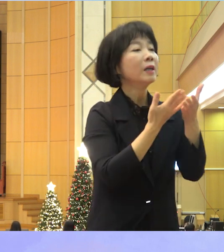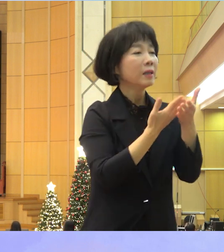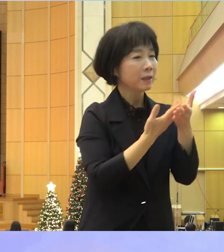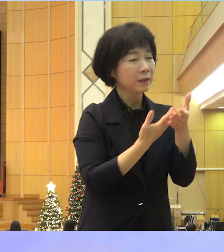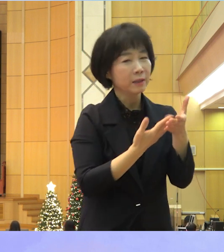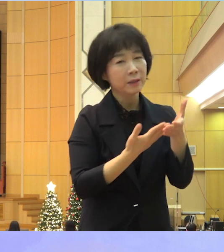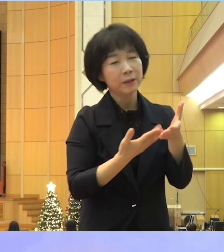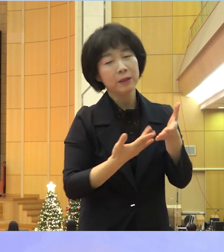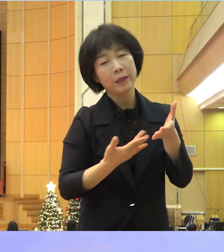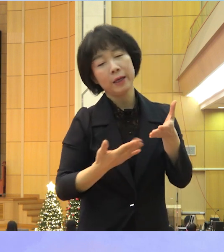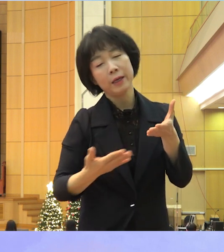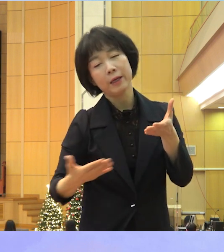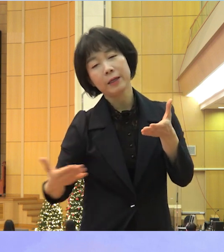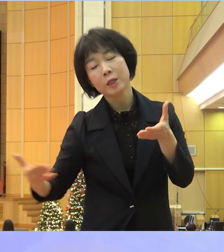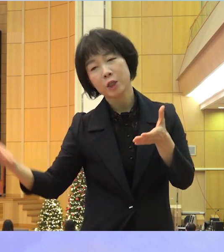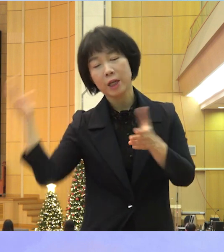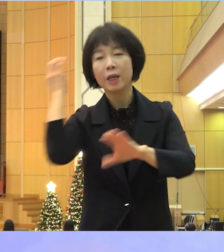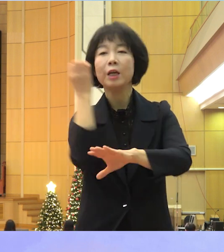사랑으로